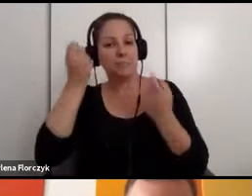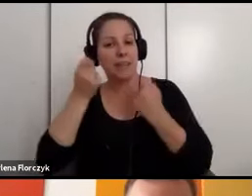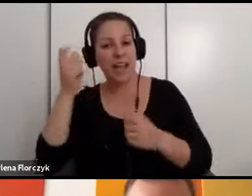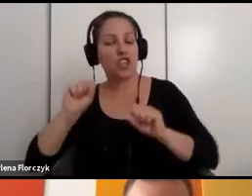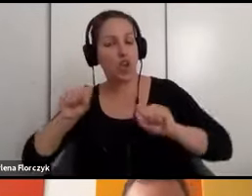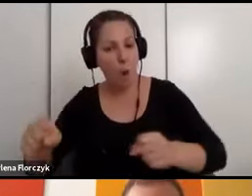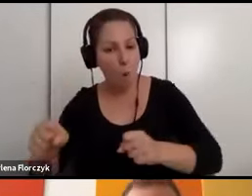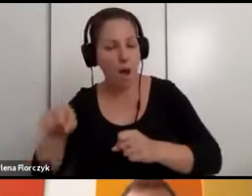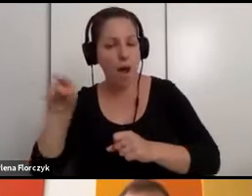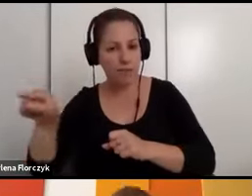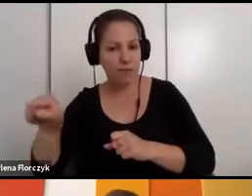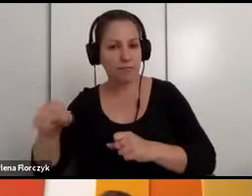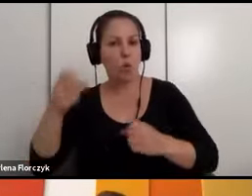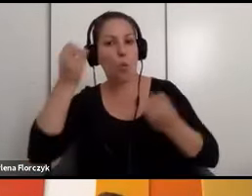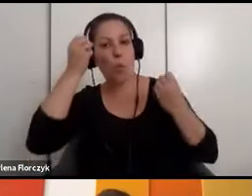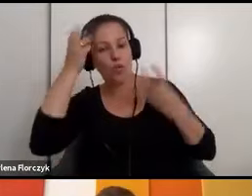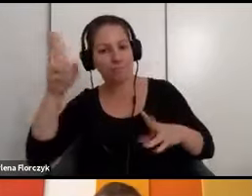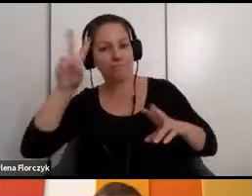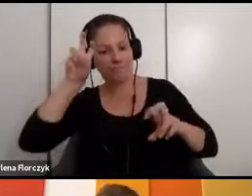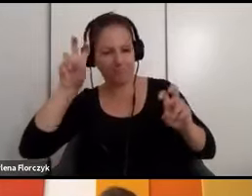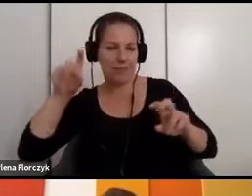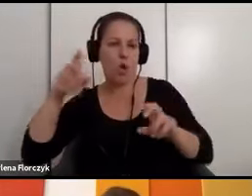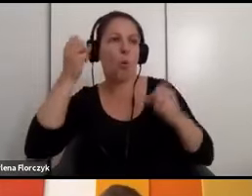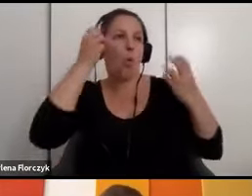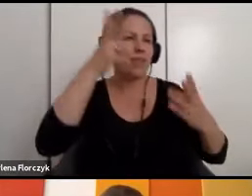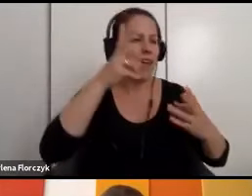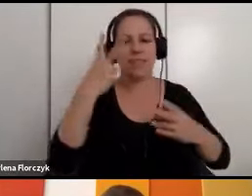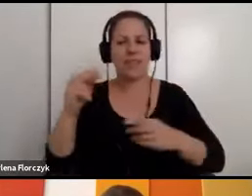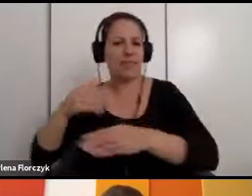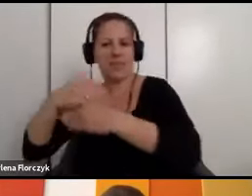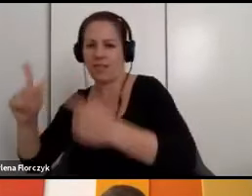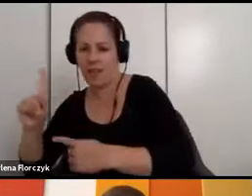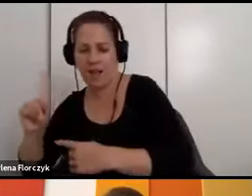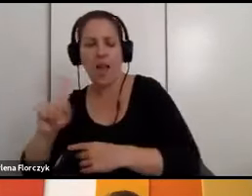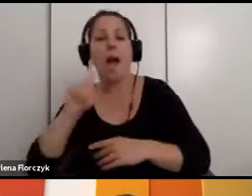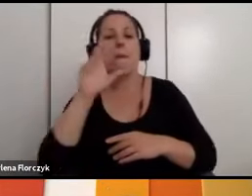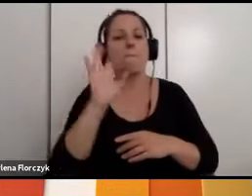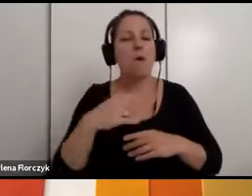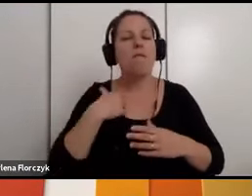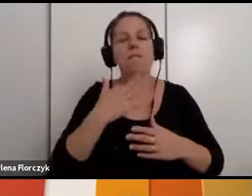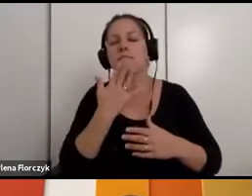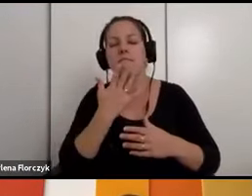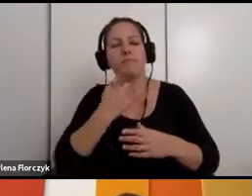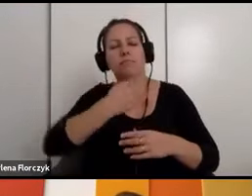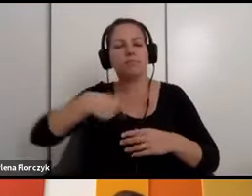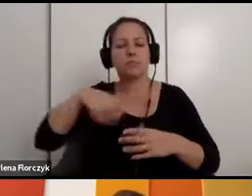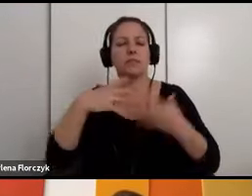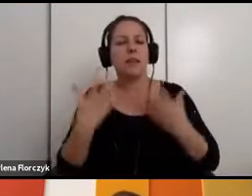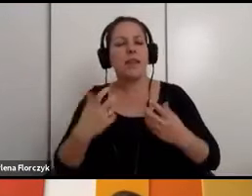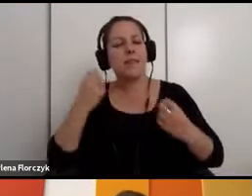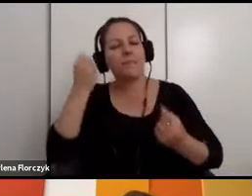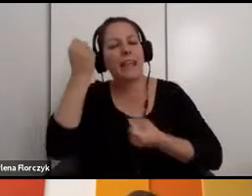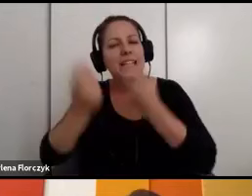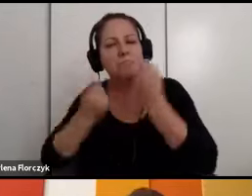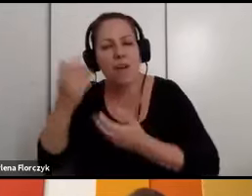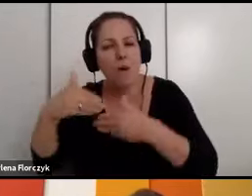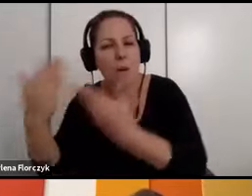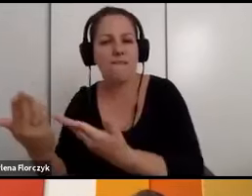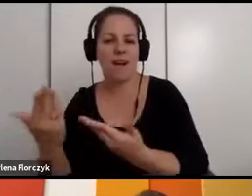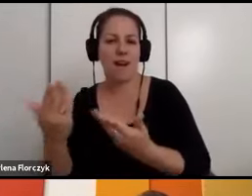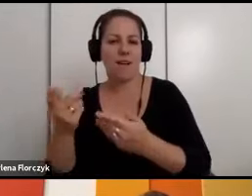działań kulturalnych, nazywa się kulturalnych, a nie teatralnych, bo zależy nam na tym, żeby inspirować i pobudzać